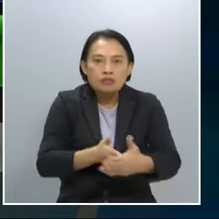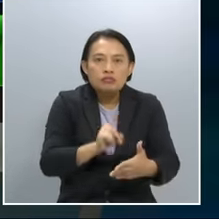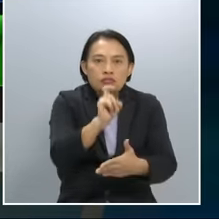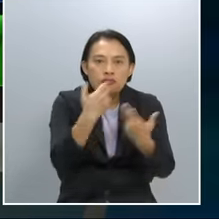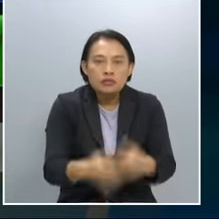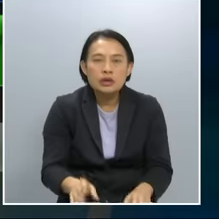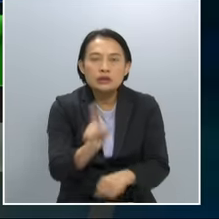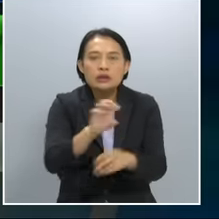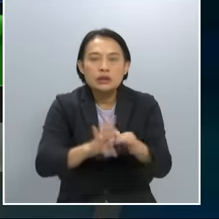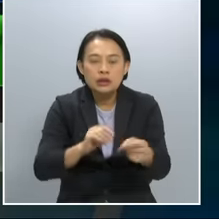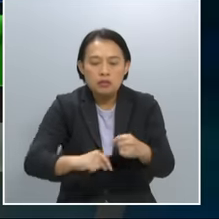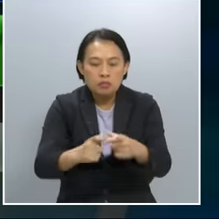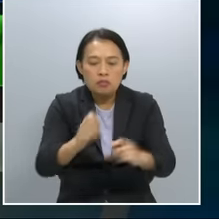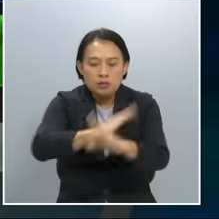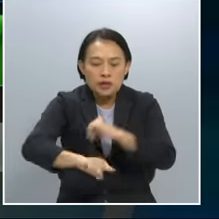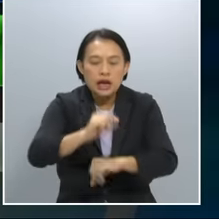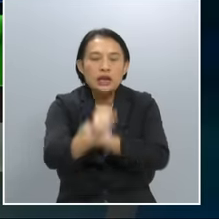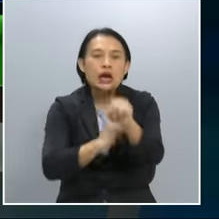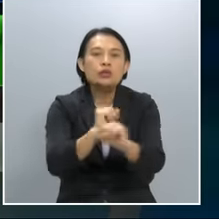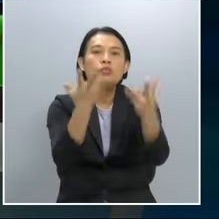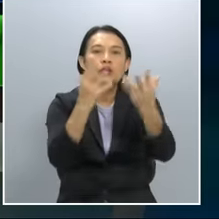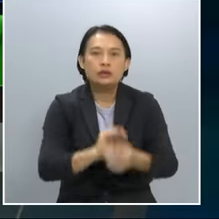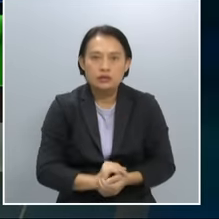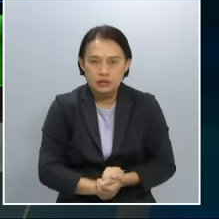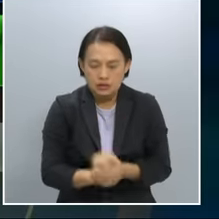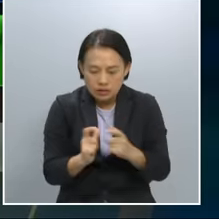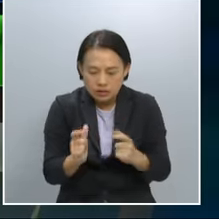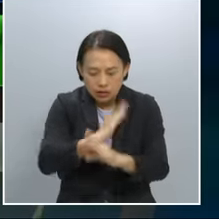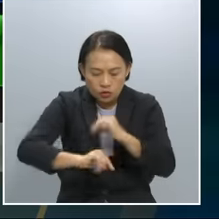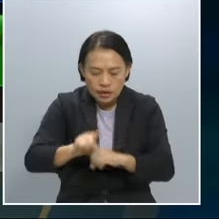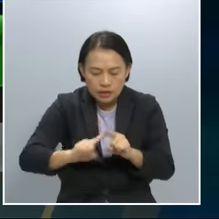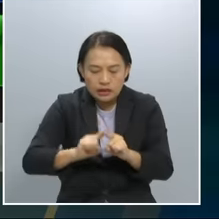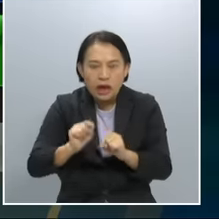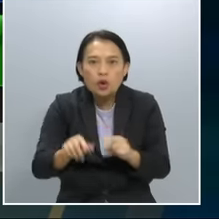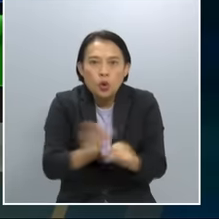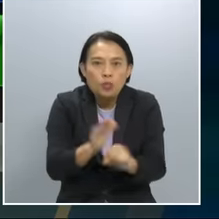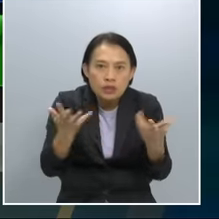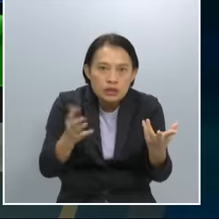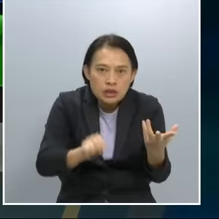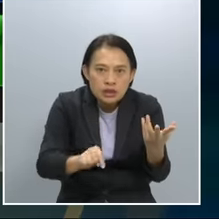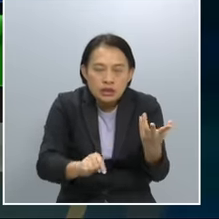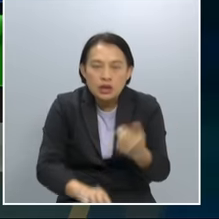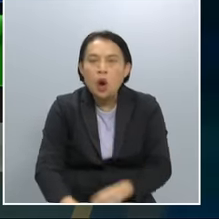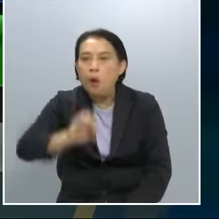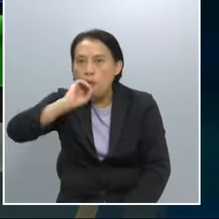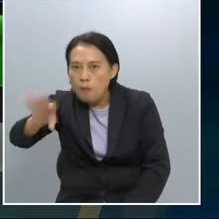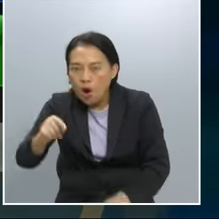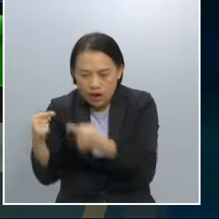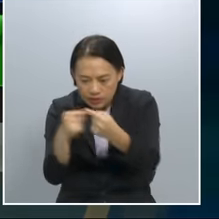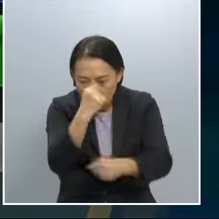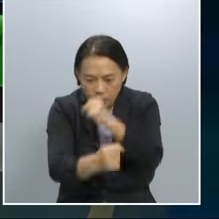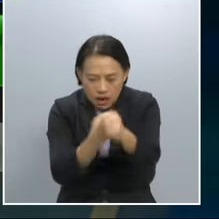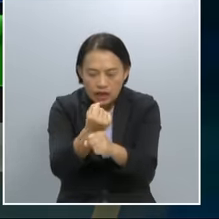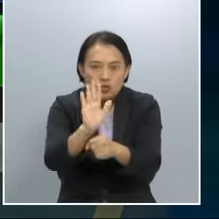ประจำตัวคนพิการหมดอายุ หรือว่าข้อมูลบัตรประจำตัวคนพิการไม่สมบูรณ์นะคะก็ขอให้มีการต่ออายุบัตรที่ศูนย์บริการ